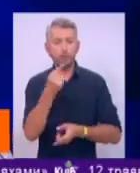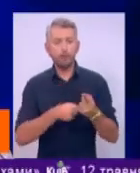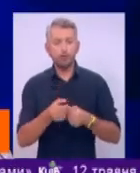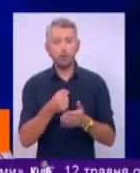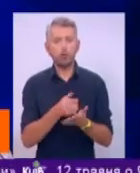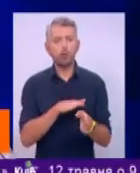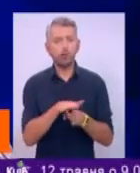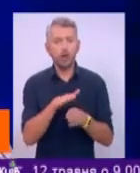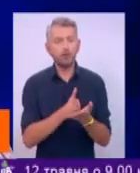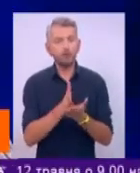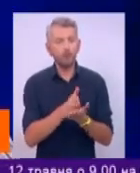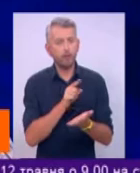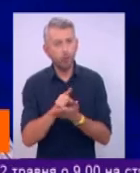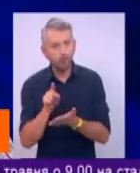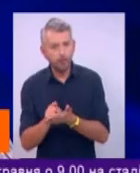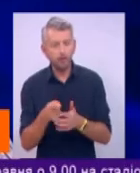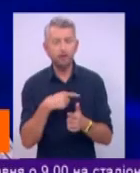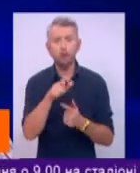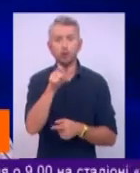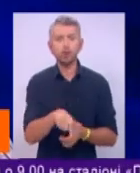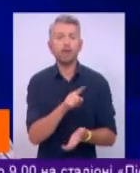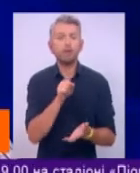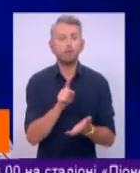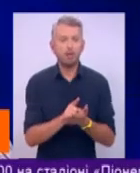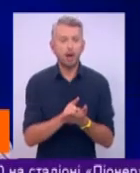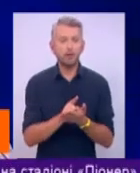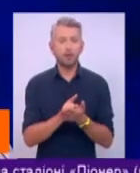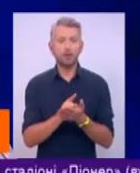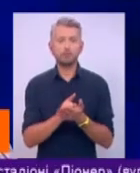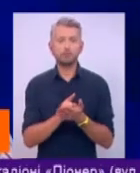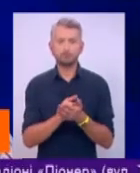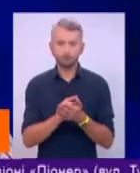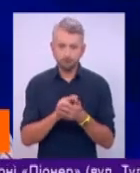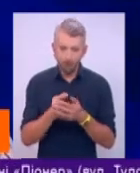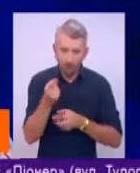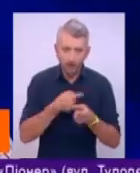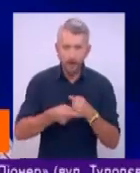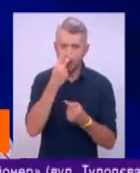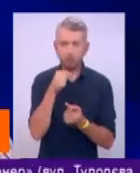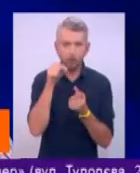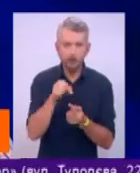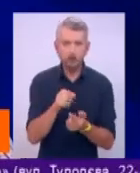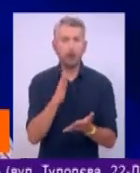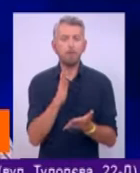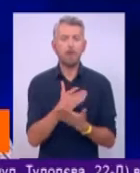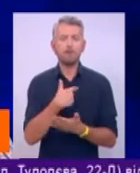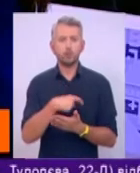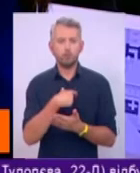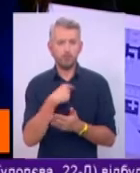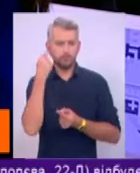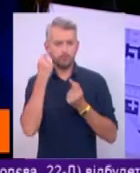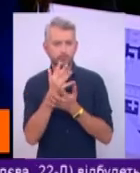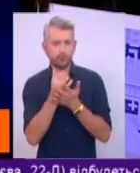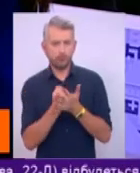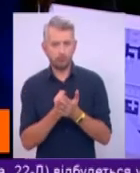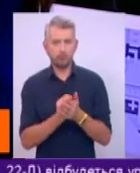виконання службових обов'язків, або людина має реадаптуватися і мати в собі психологічний ресурс, перейти до